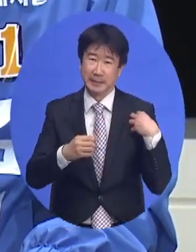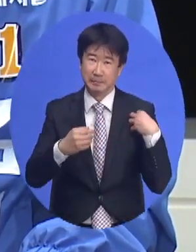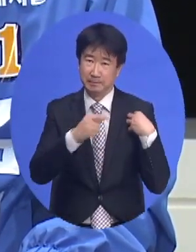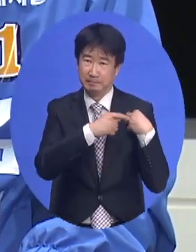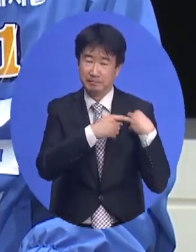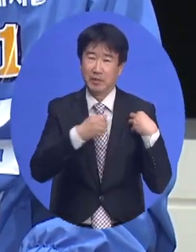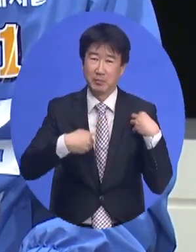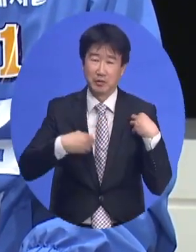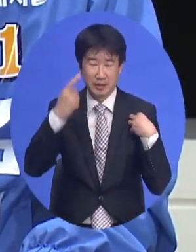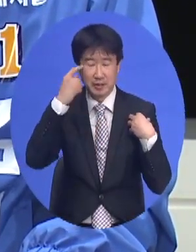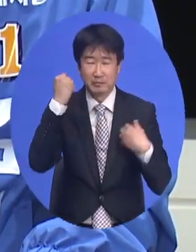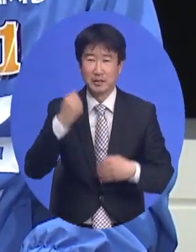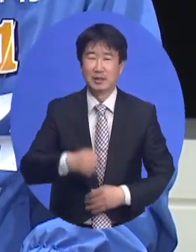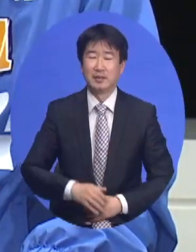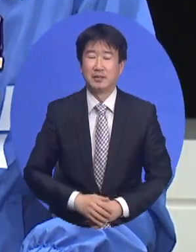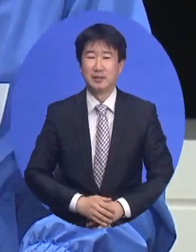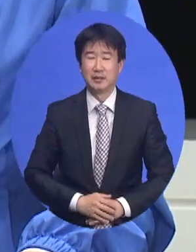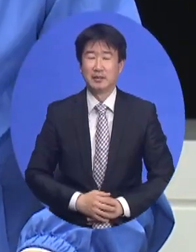됩니다.